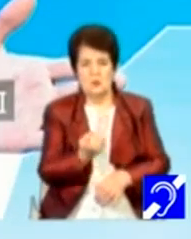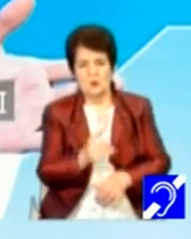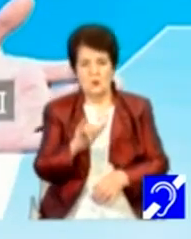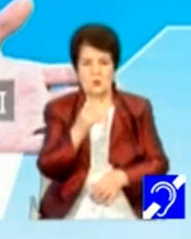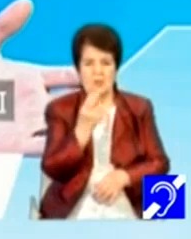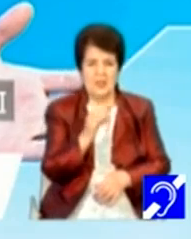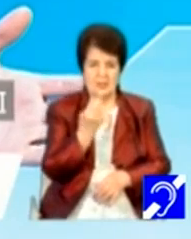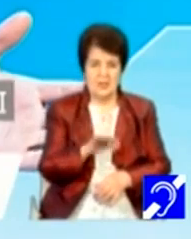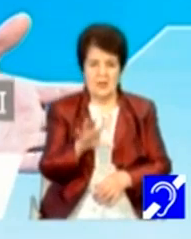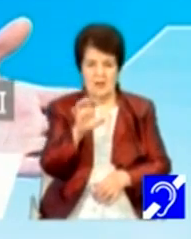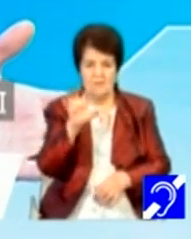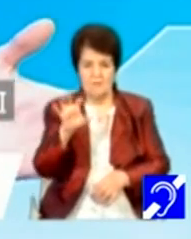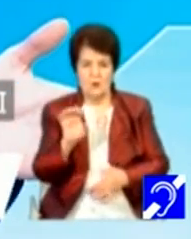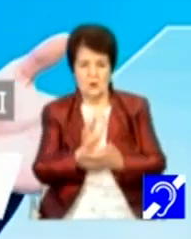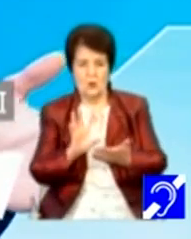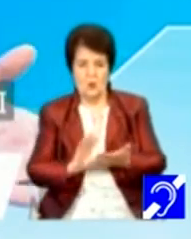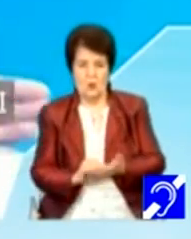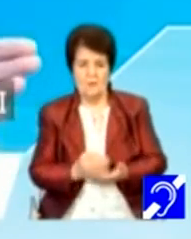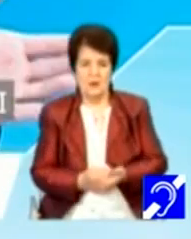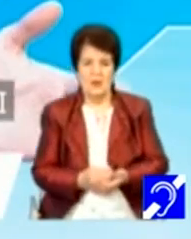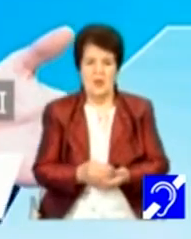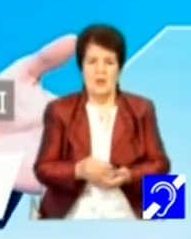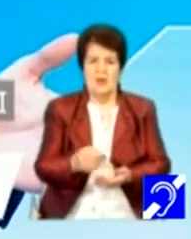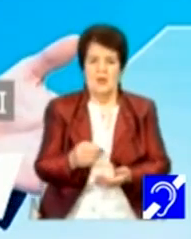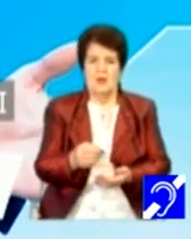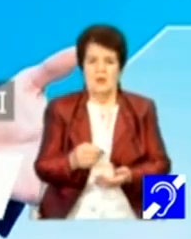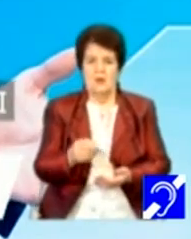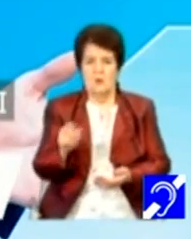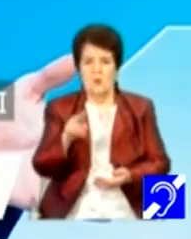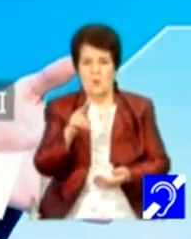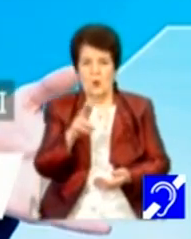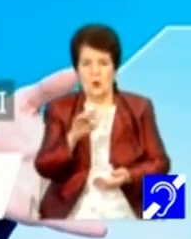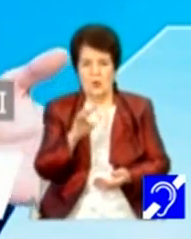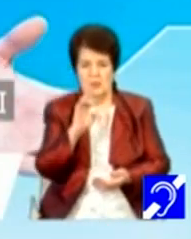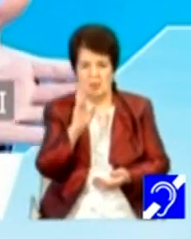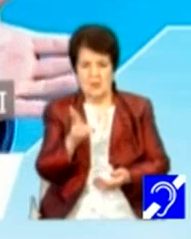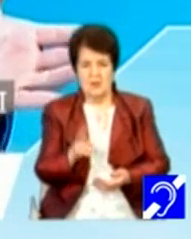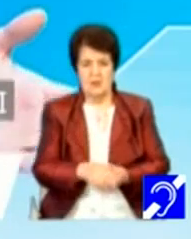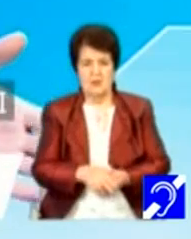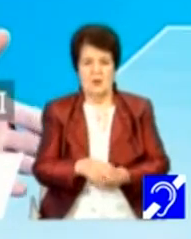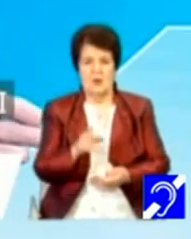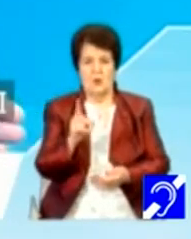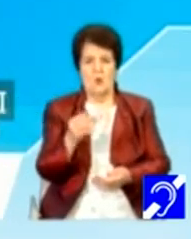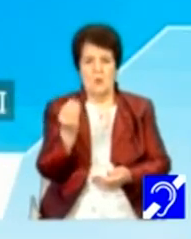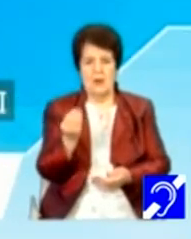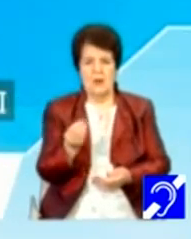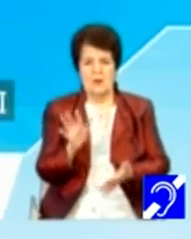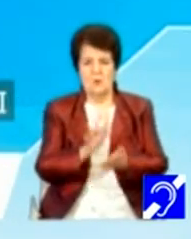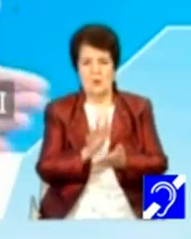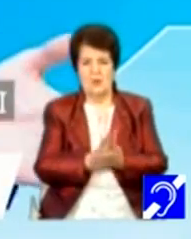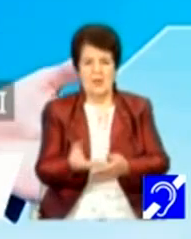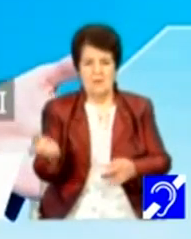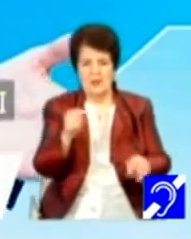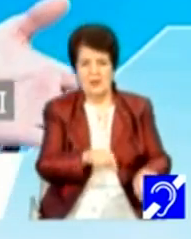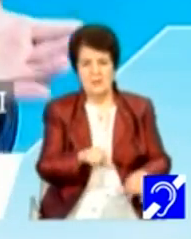Usatăi, care își făcea fotografii cu hoții în lege, Caramalac, cu Plahotniuc pe la zile de naștere, cu bani murdari veniți de la